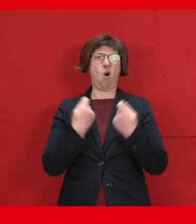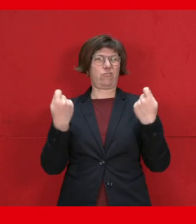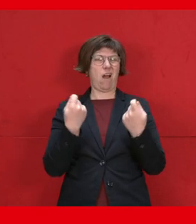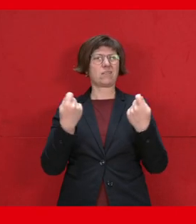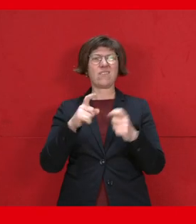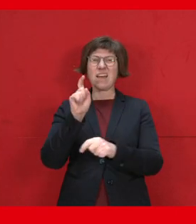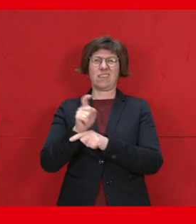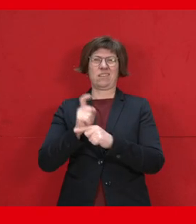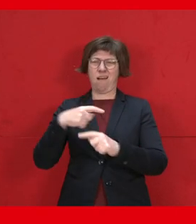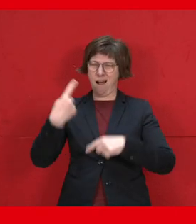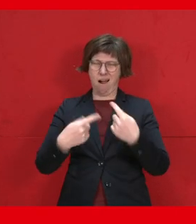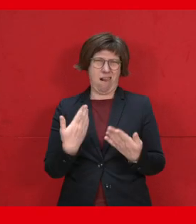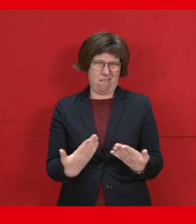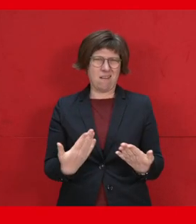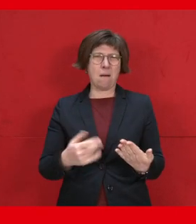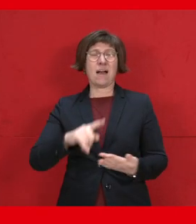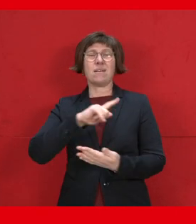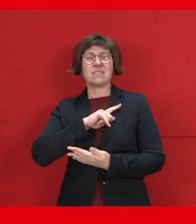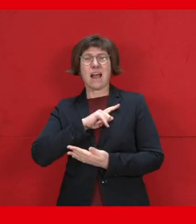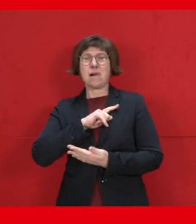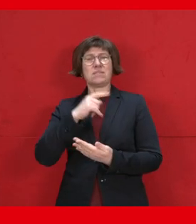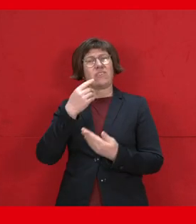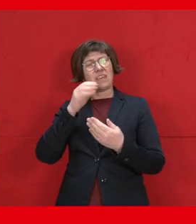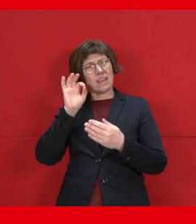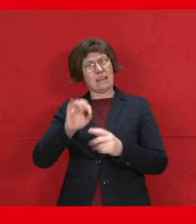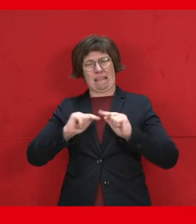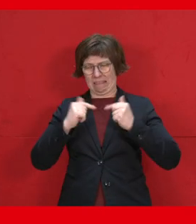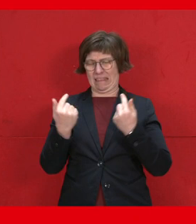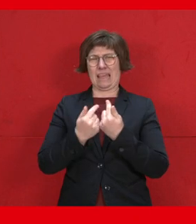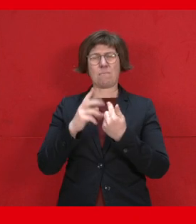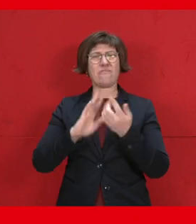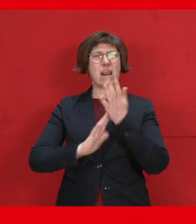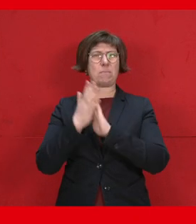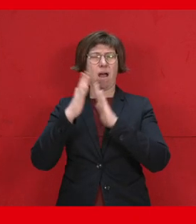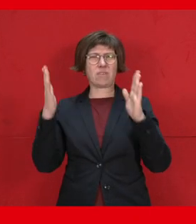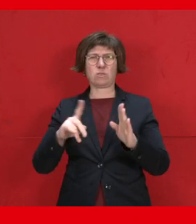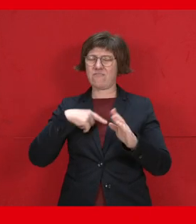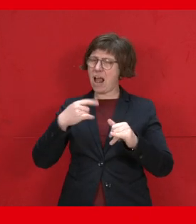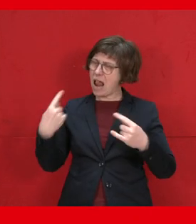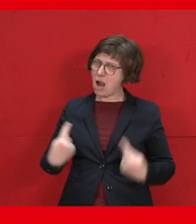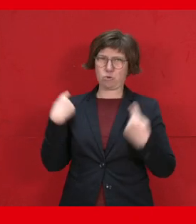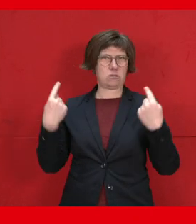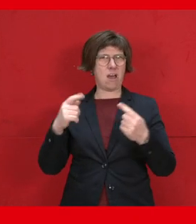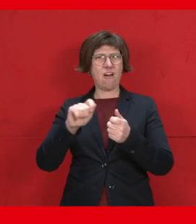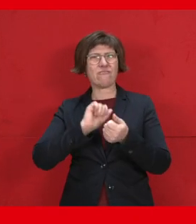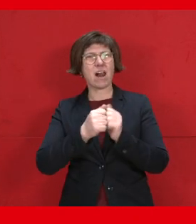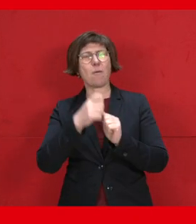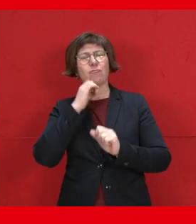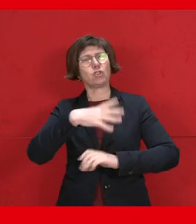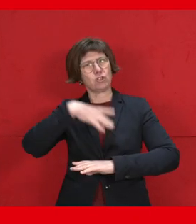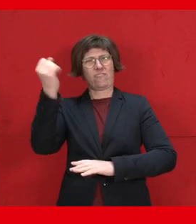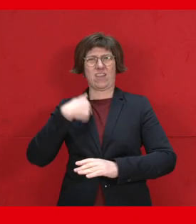allem digital stattfindet. Aber ich kann hier nur für mein Team im Willy Brandt-Haus sagen, wir haben Bock auf diesen Wahlkampf und wir wollen gewinnen. Vielen